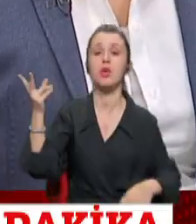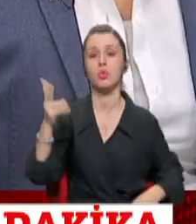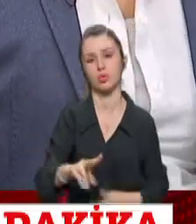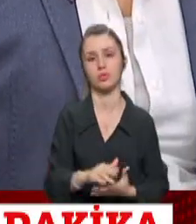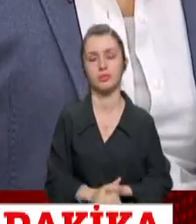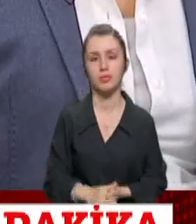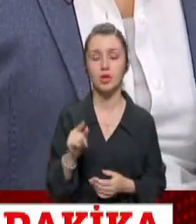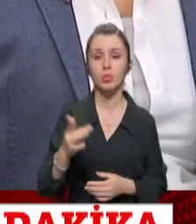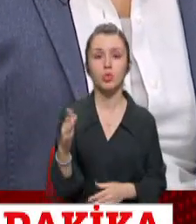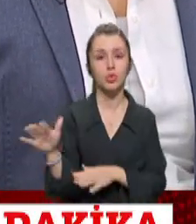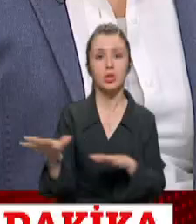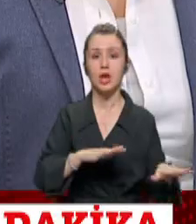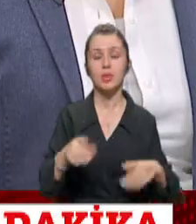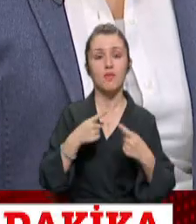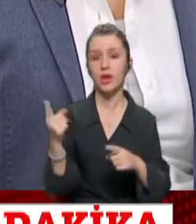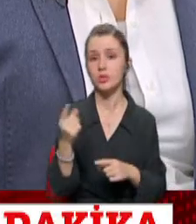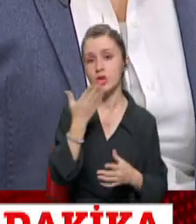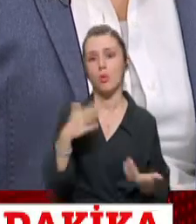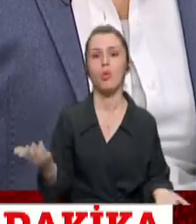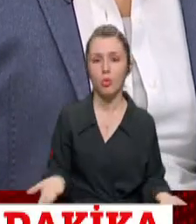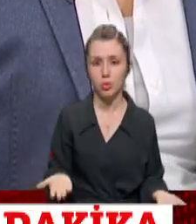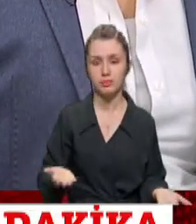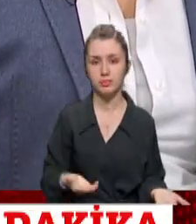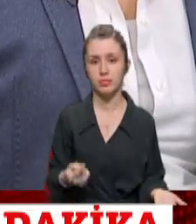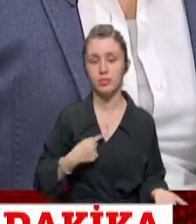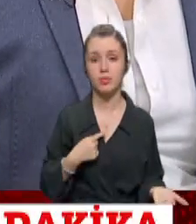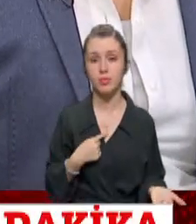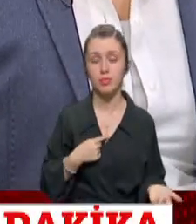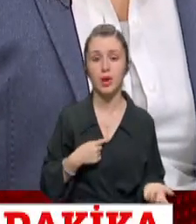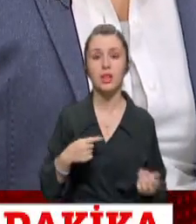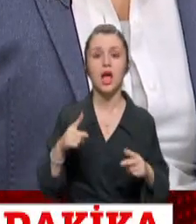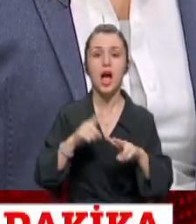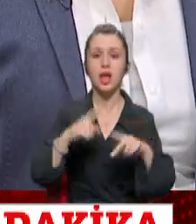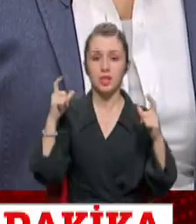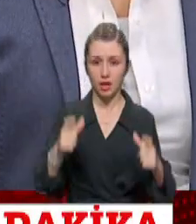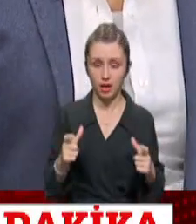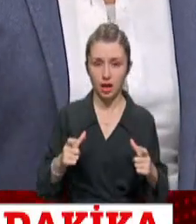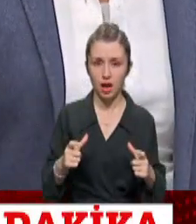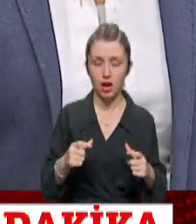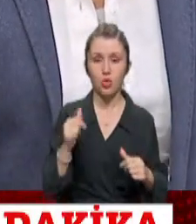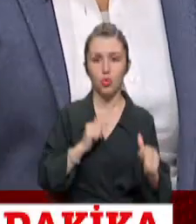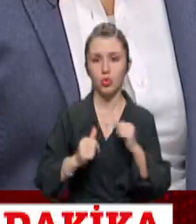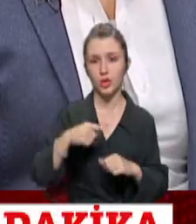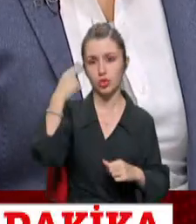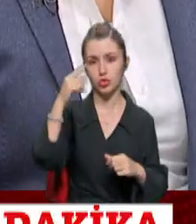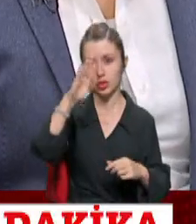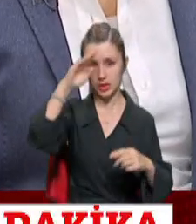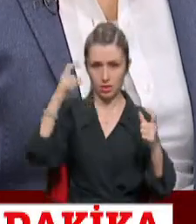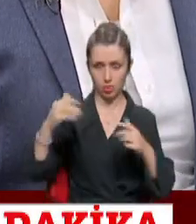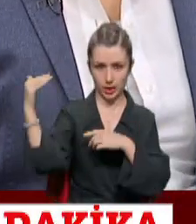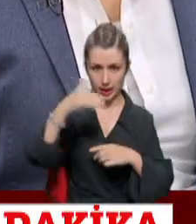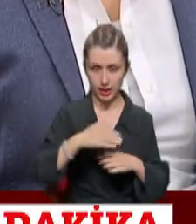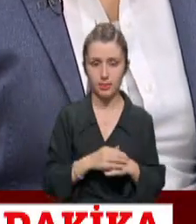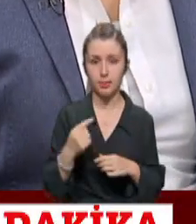yani. Şimdi bu depremde de farklı bir durum yok. Yani ben doğma büyüme Antakyalıyım. Üniversite sebebiyle İstanbul'a geldim.